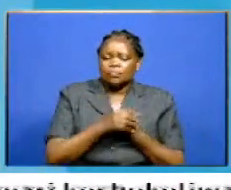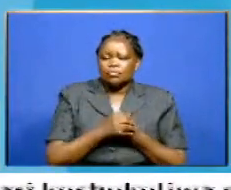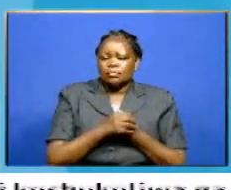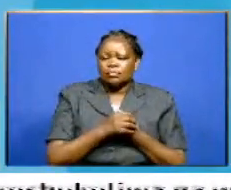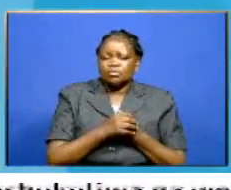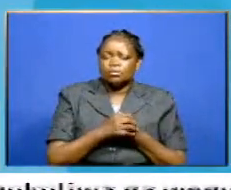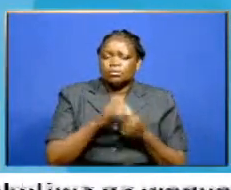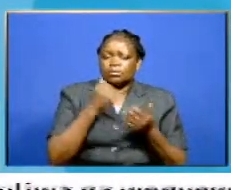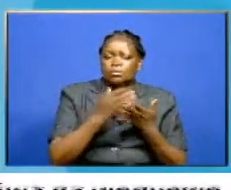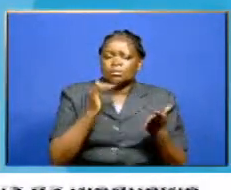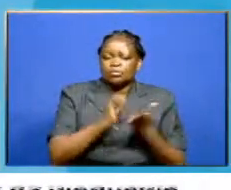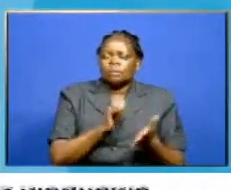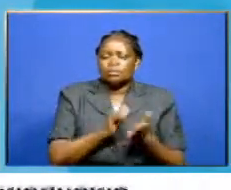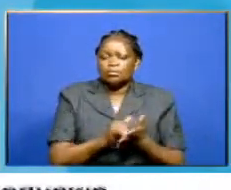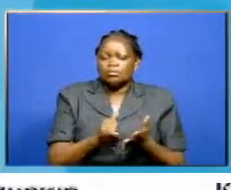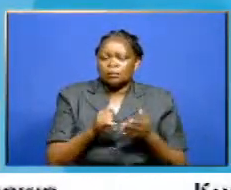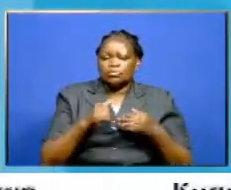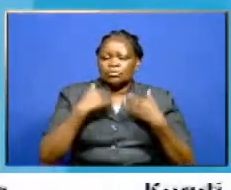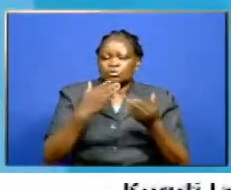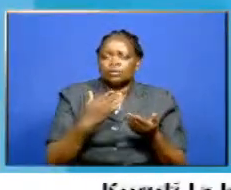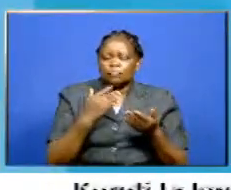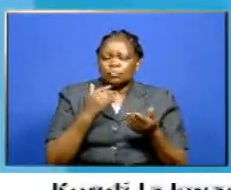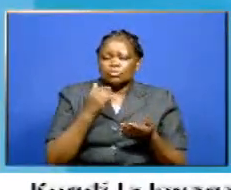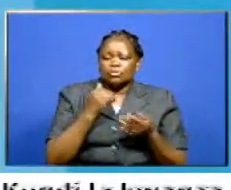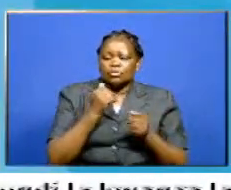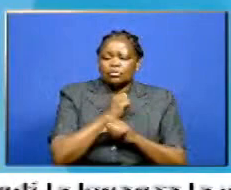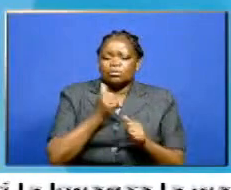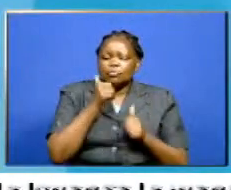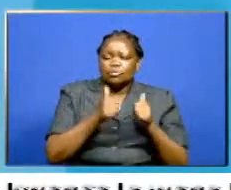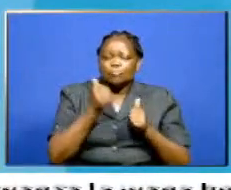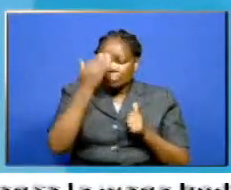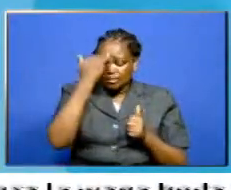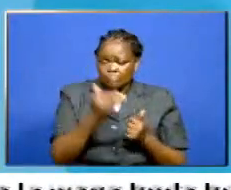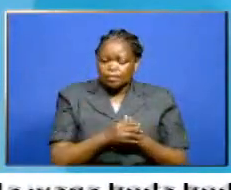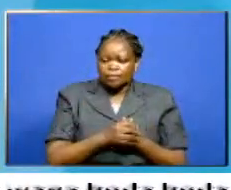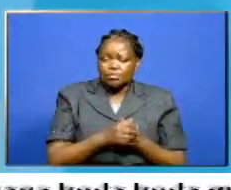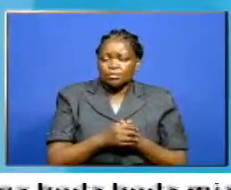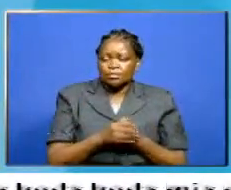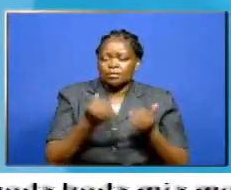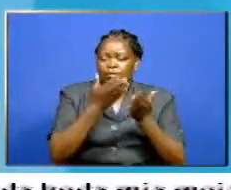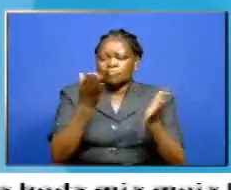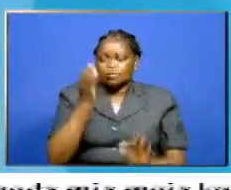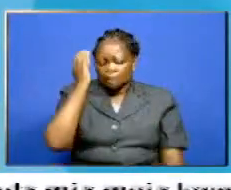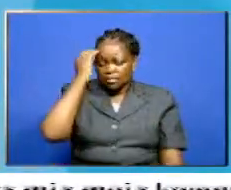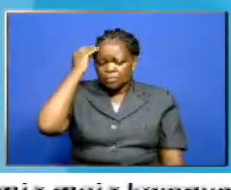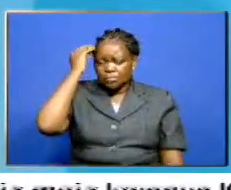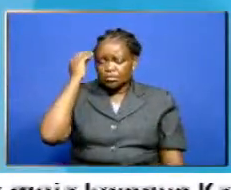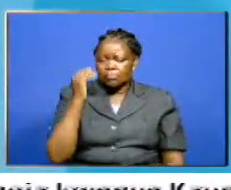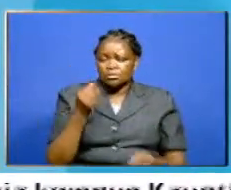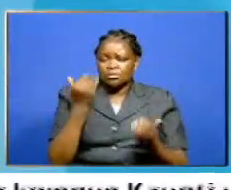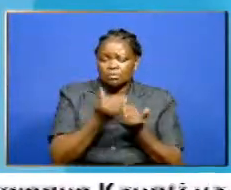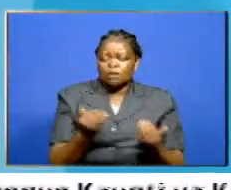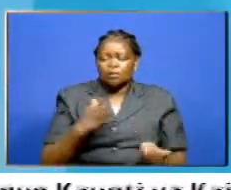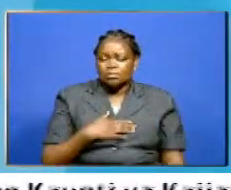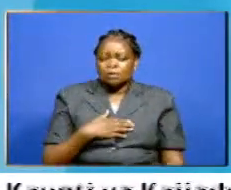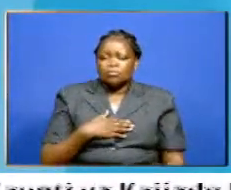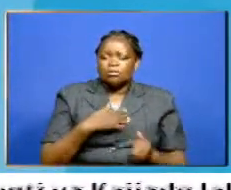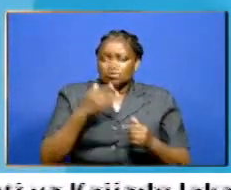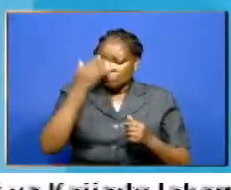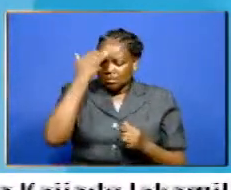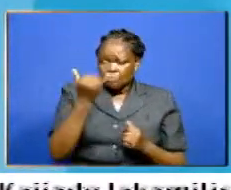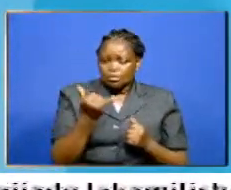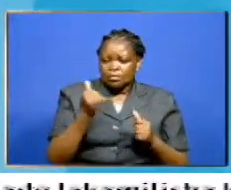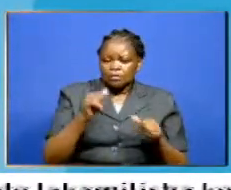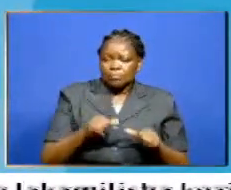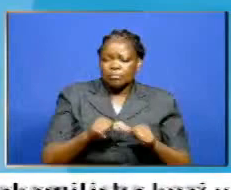yale mambo ambayo utayapatia kipaumbele ni yepi, kwa sababu hao wanafunzi ni watoto wetu, kwa vile